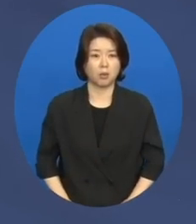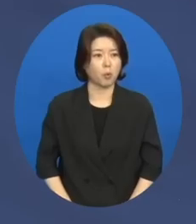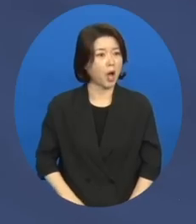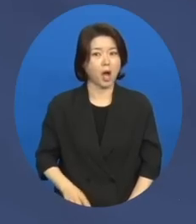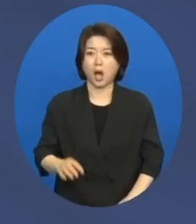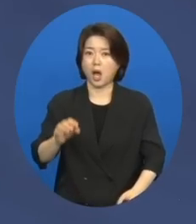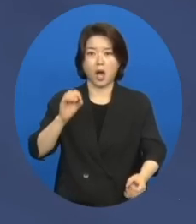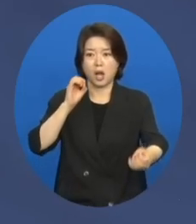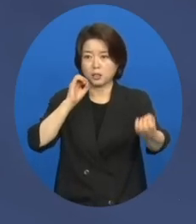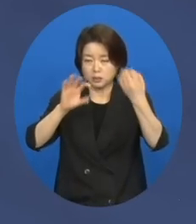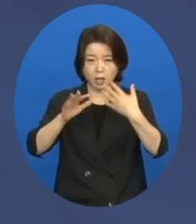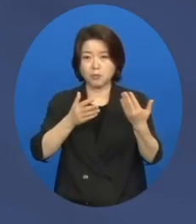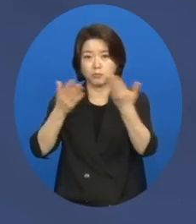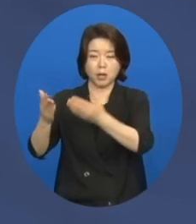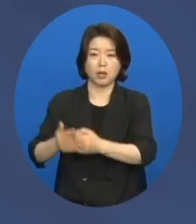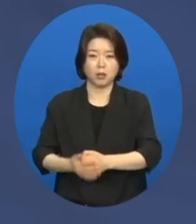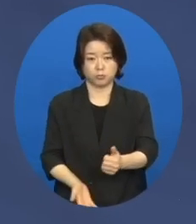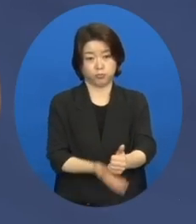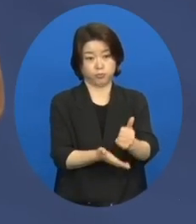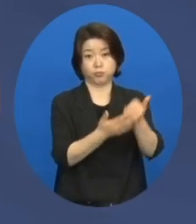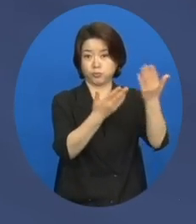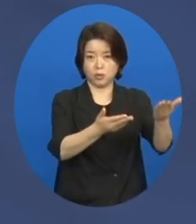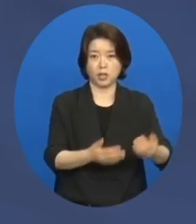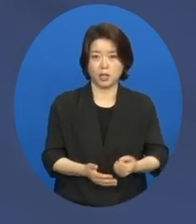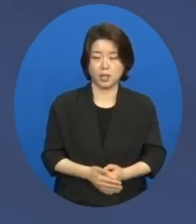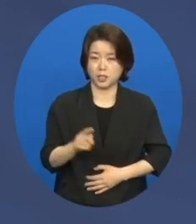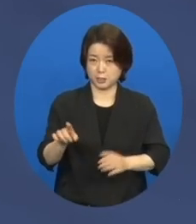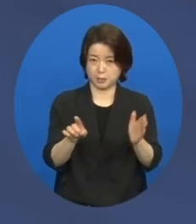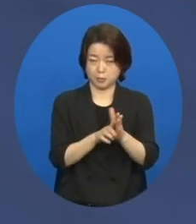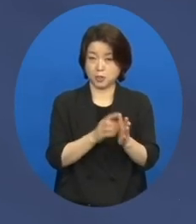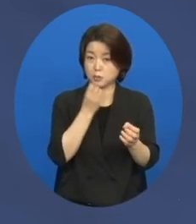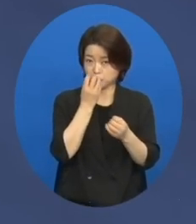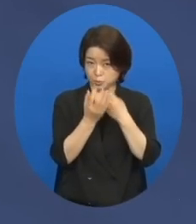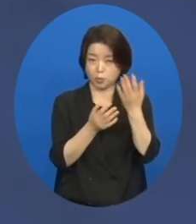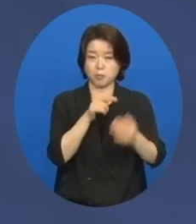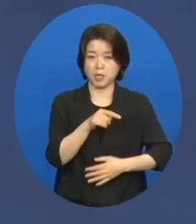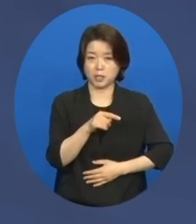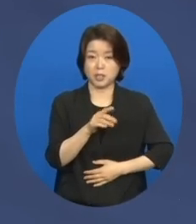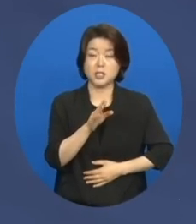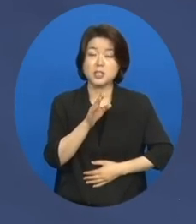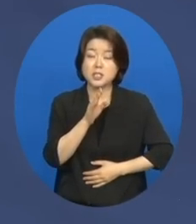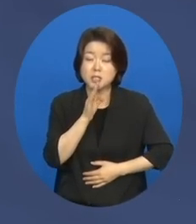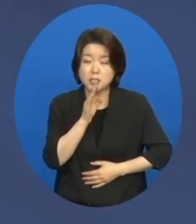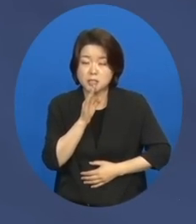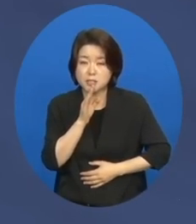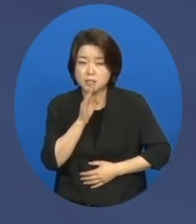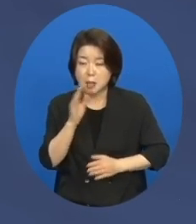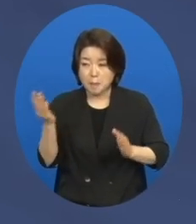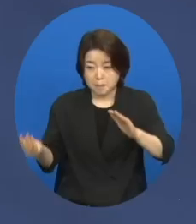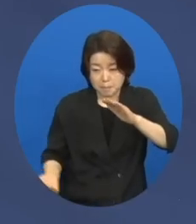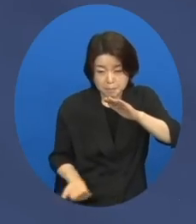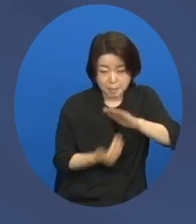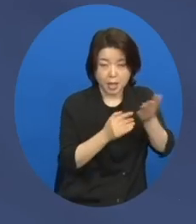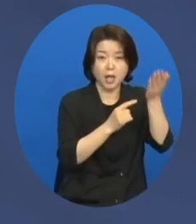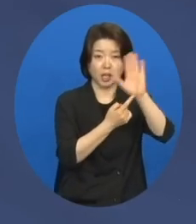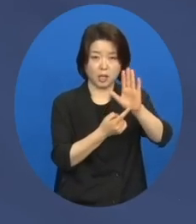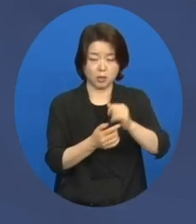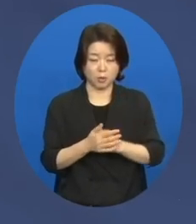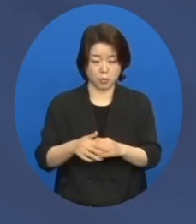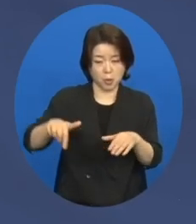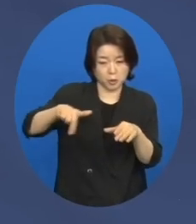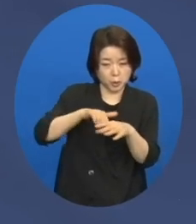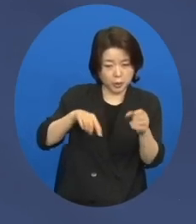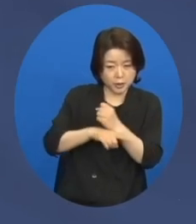말했어요. 칭찬 들었습니다. 그런데 여러분 그 믿음의 고백이요. 실제가 되려고 하면 교리 읊어대는